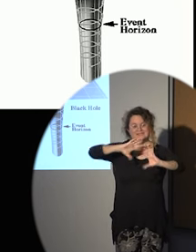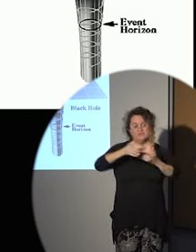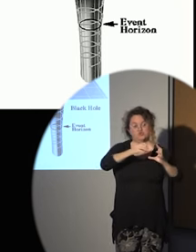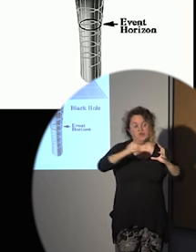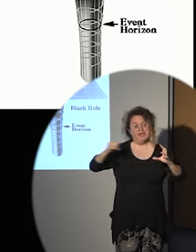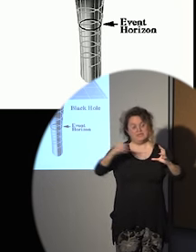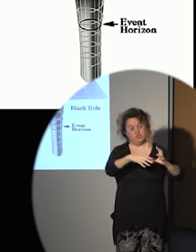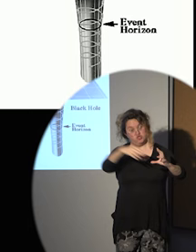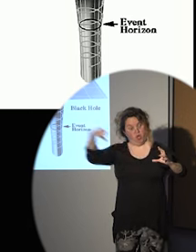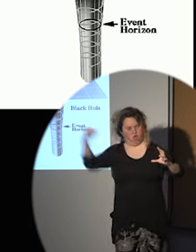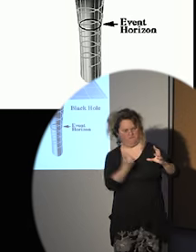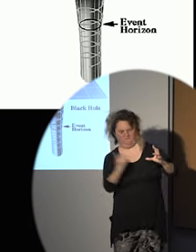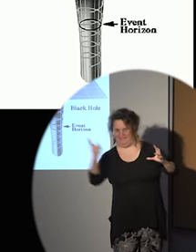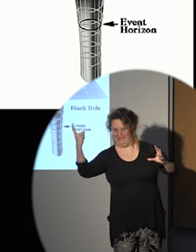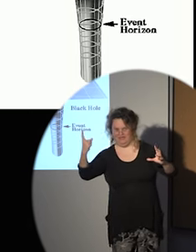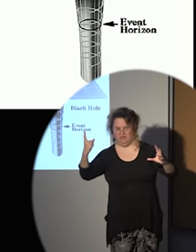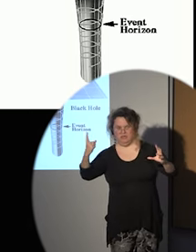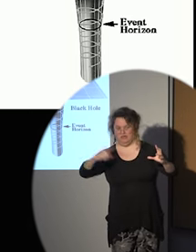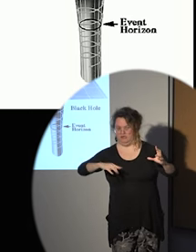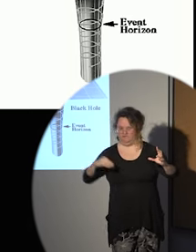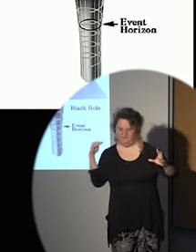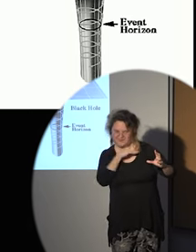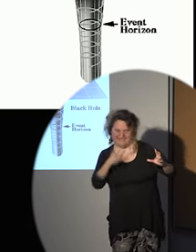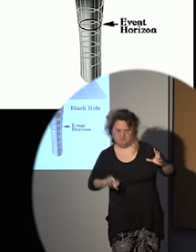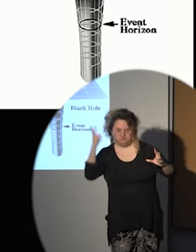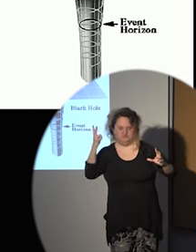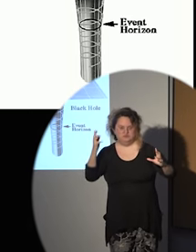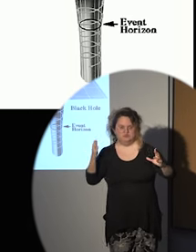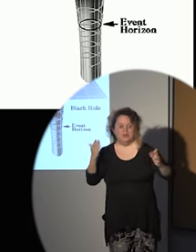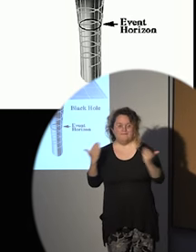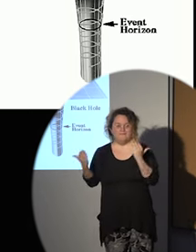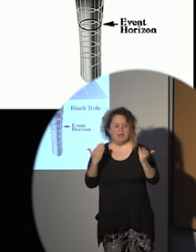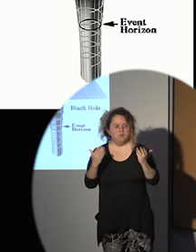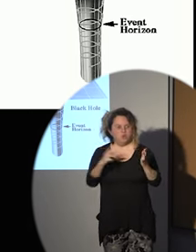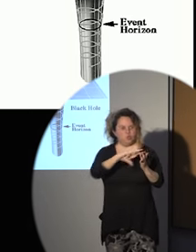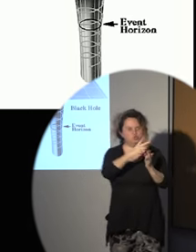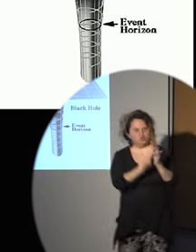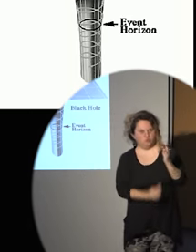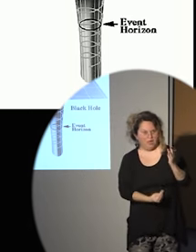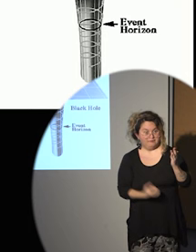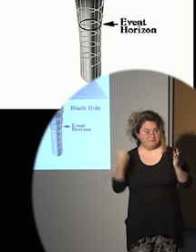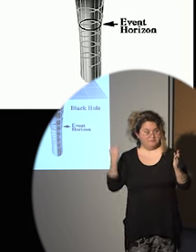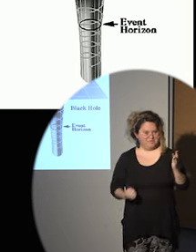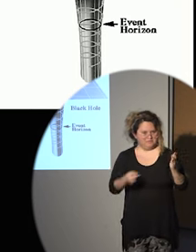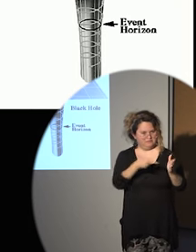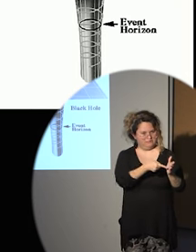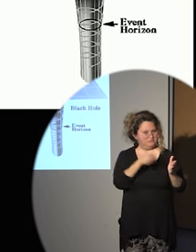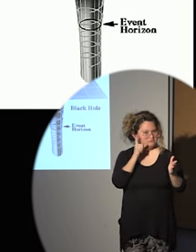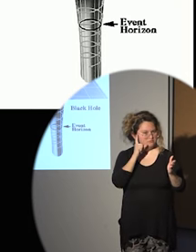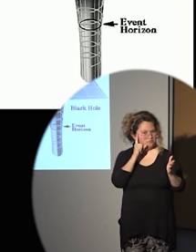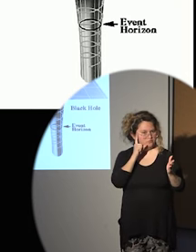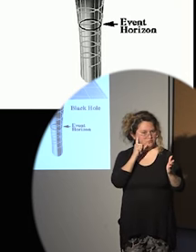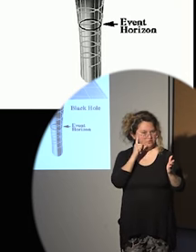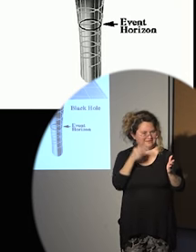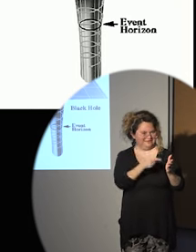grande. Ben pour le trou noir, c'est plus radical, parce que la vitesse d'échappement dont vous avez besoin, c'est la vitesse